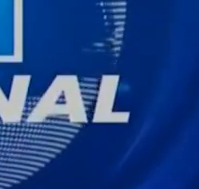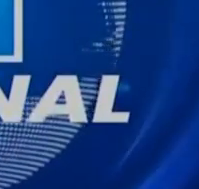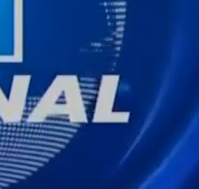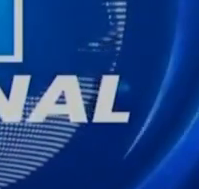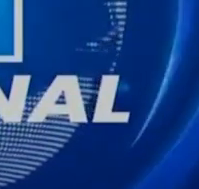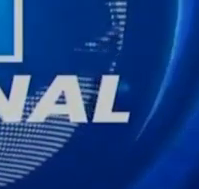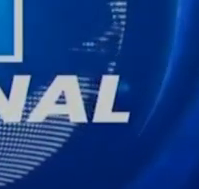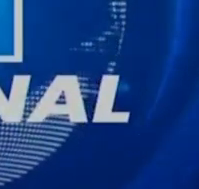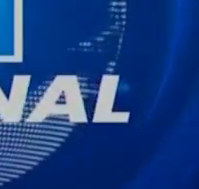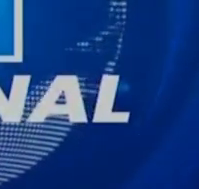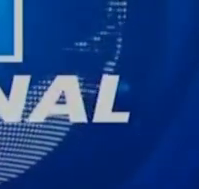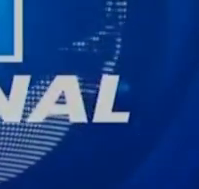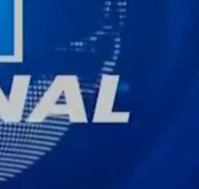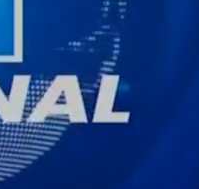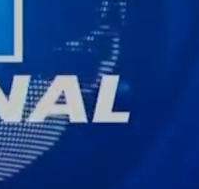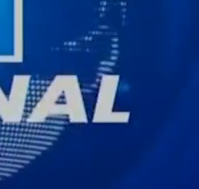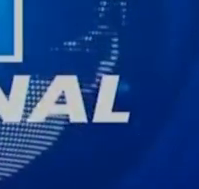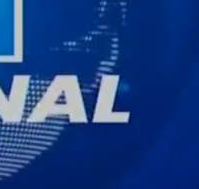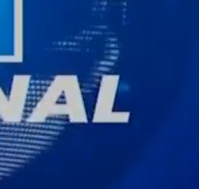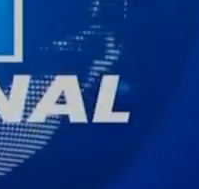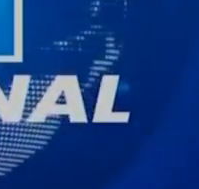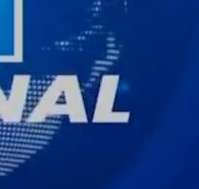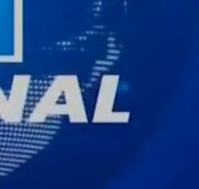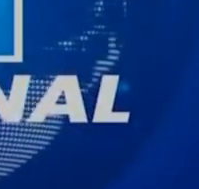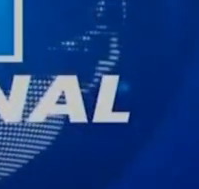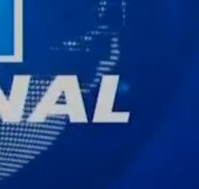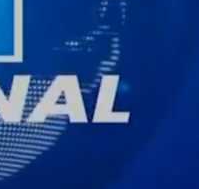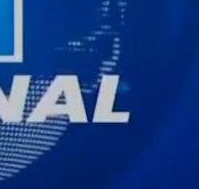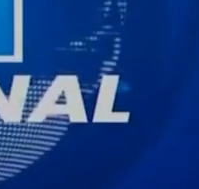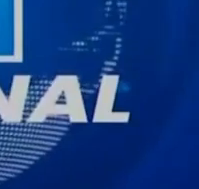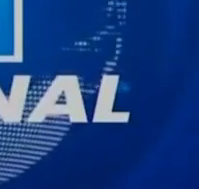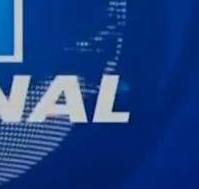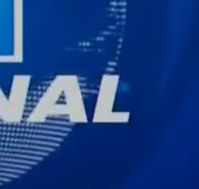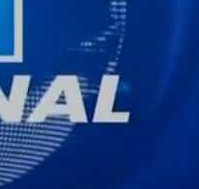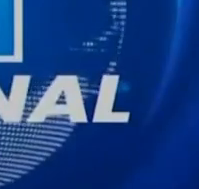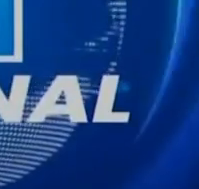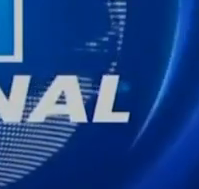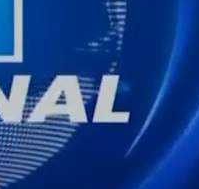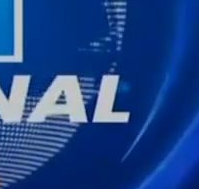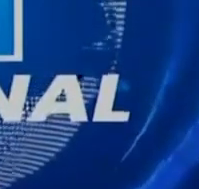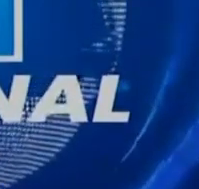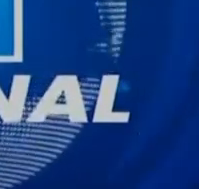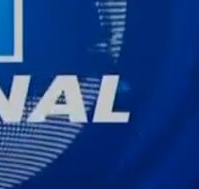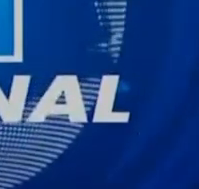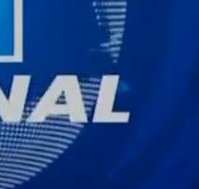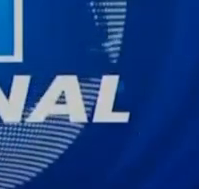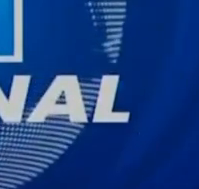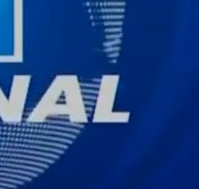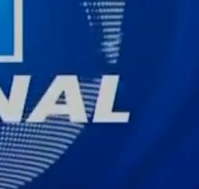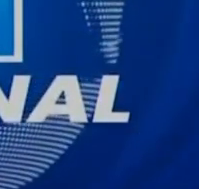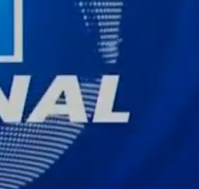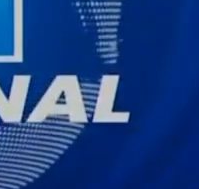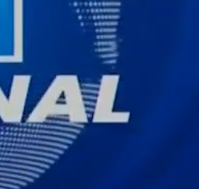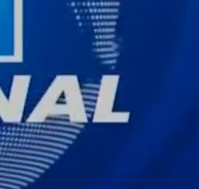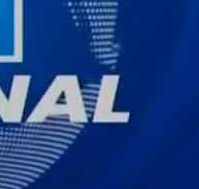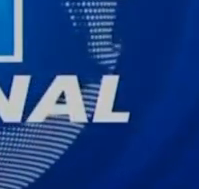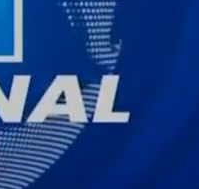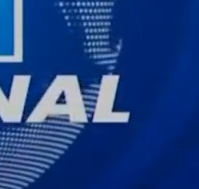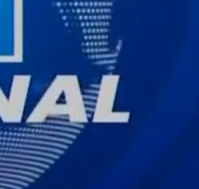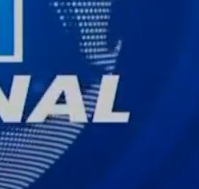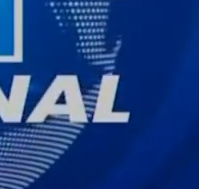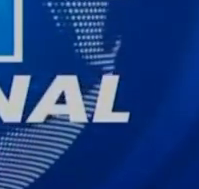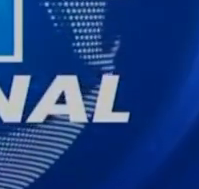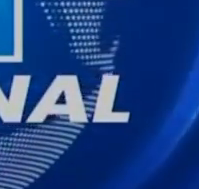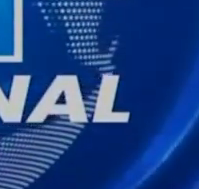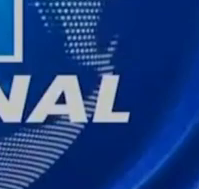je l'ai dit à l'instant Goman n'est pas raté le gouverneur militaire rappelle la population à la résistance et à vaquer à ses